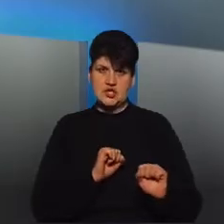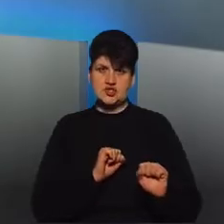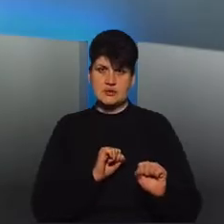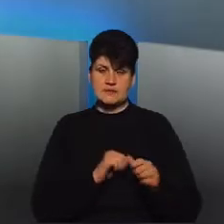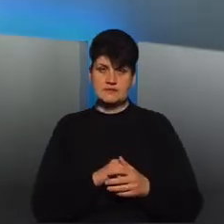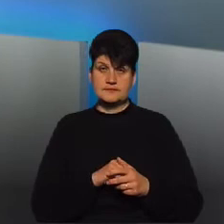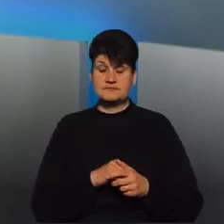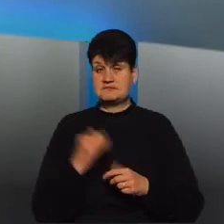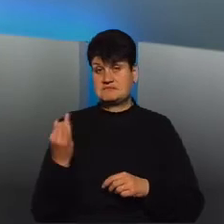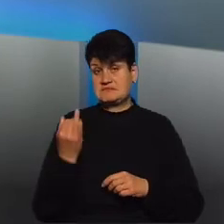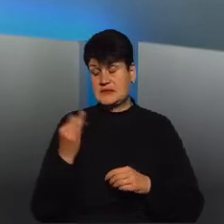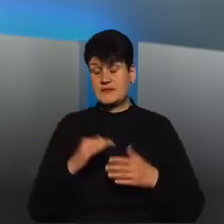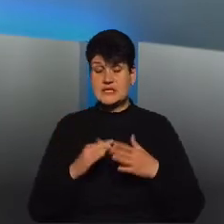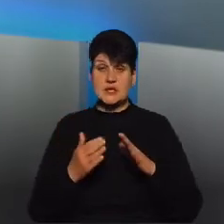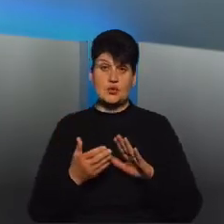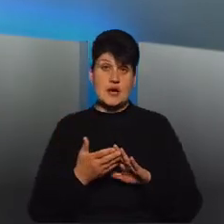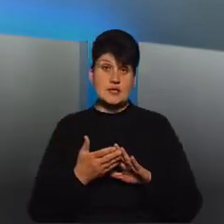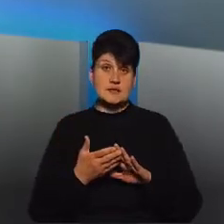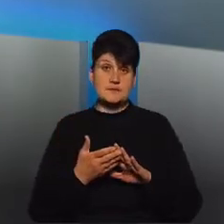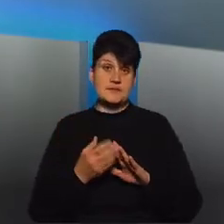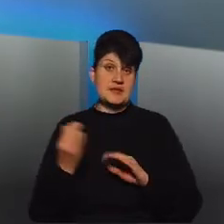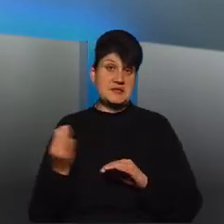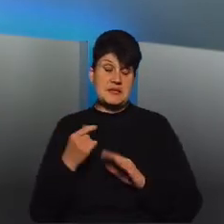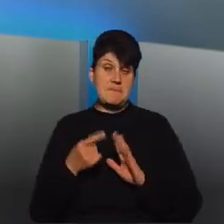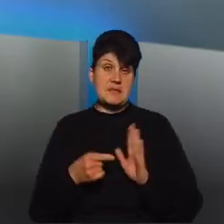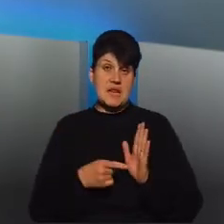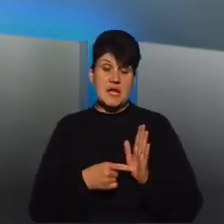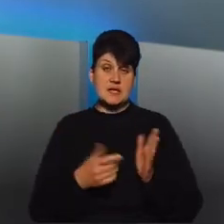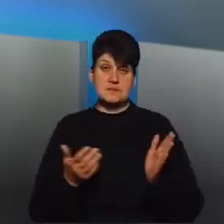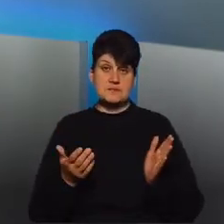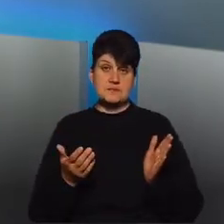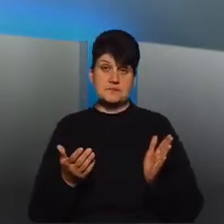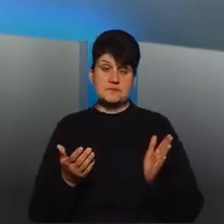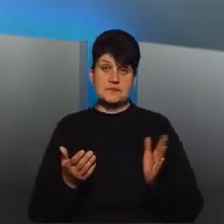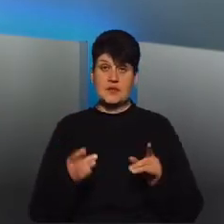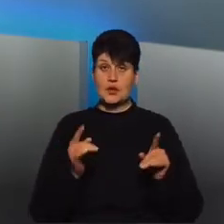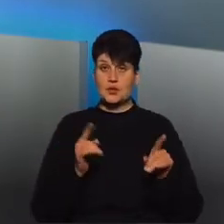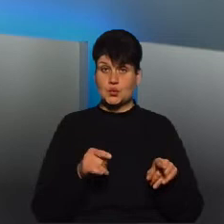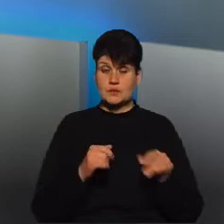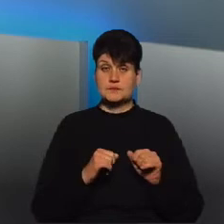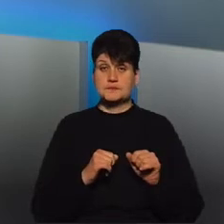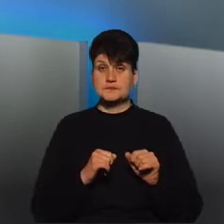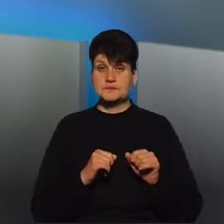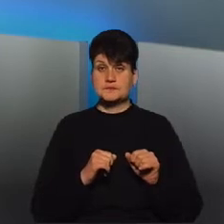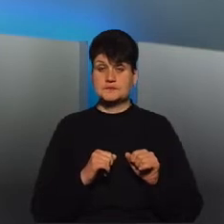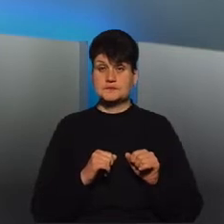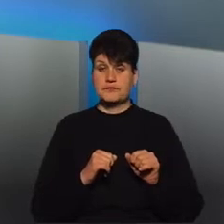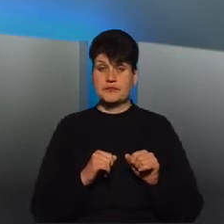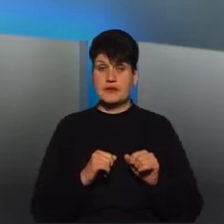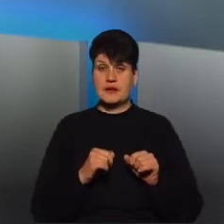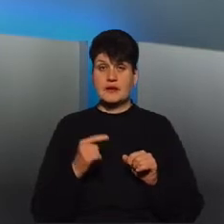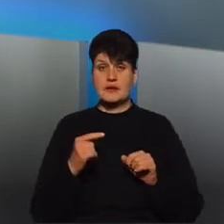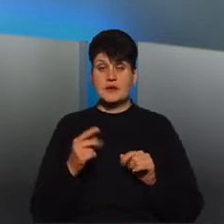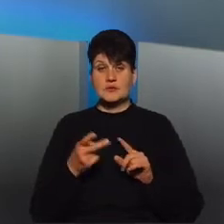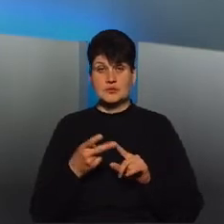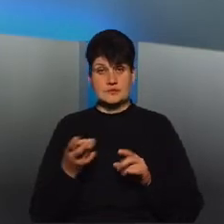Цікава ситуація, цікаве питання. Тут наступне необхідно сказати, перед тим,